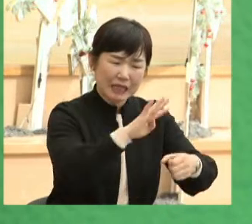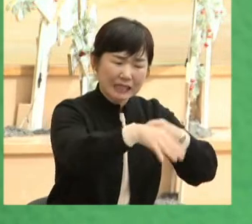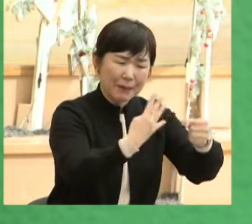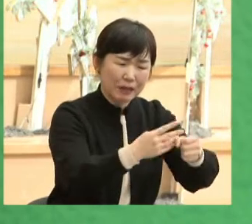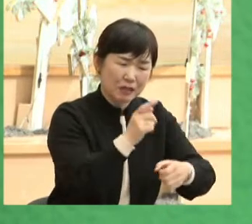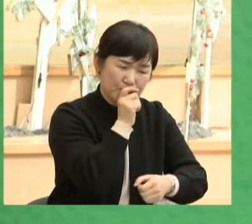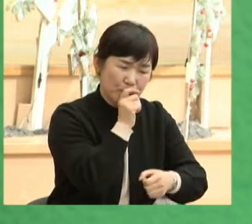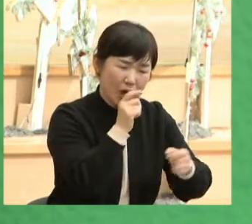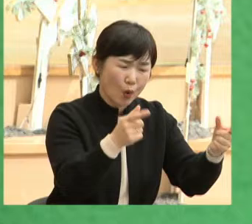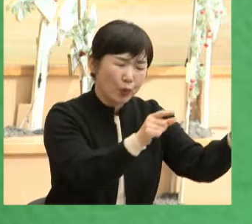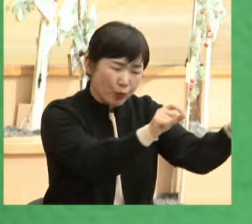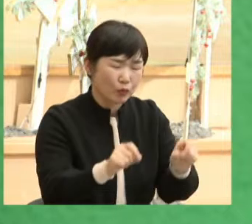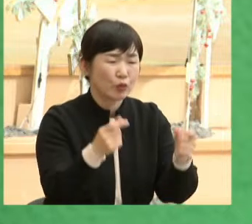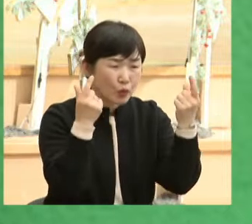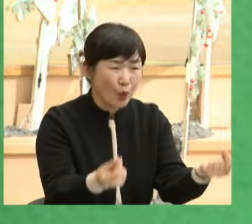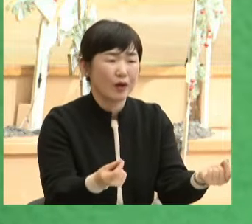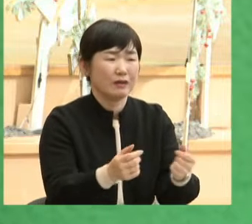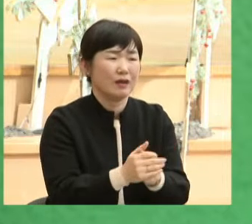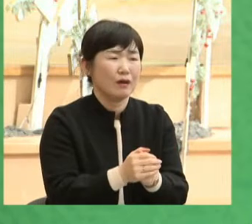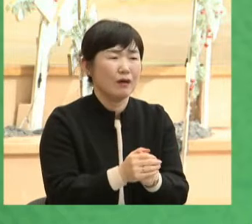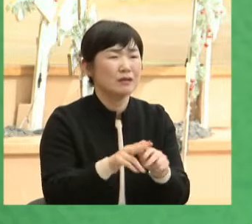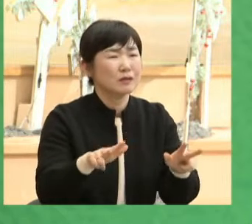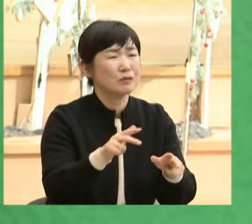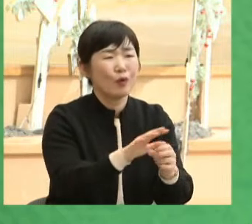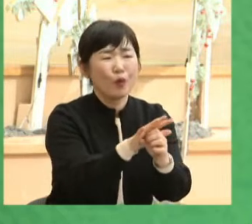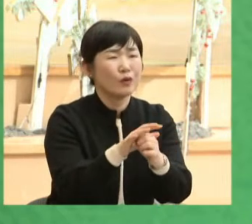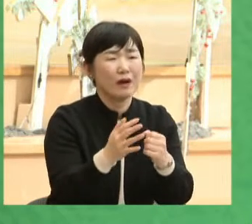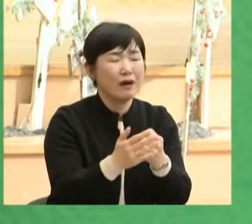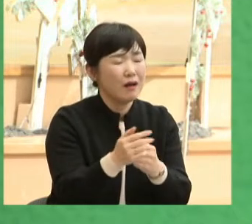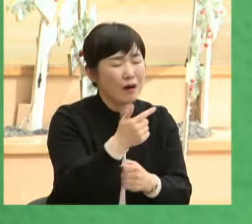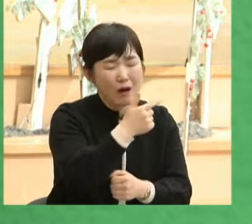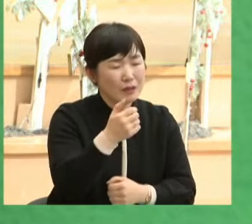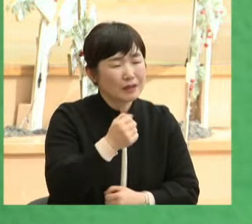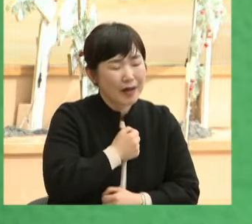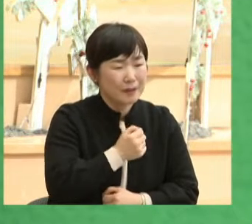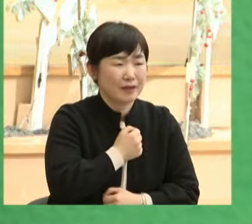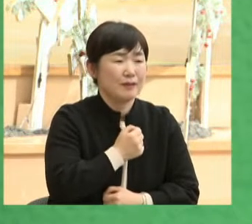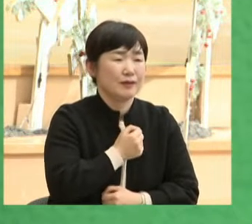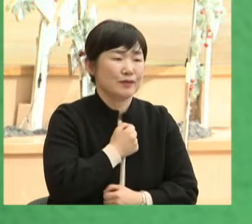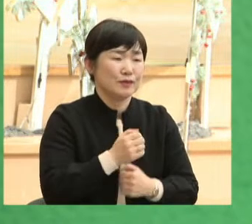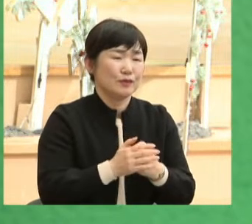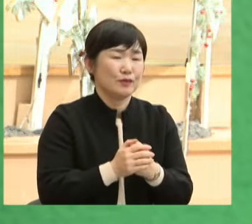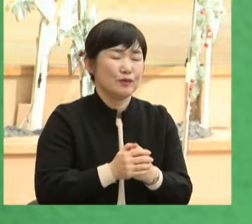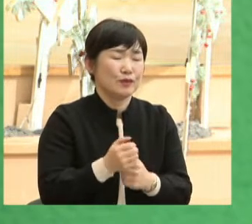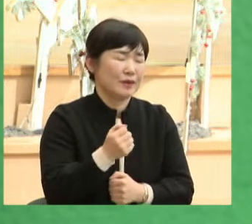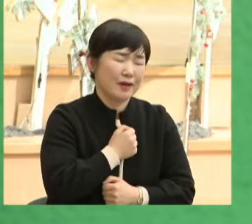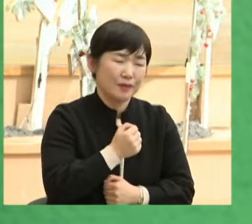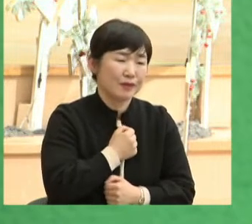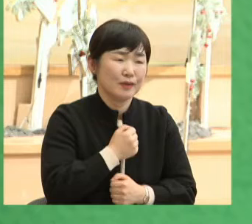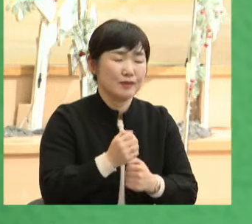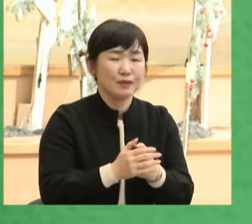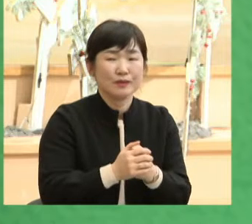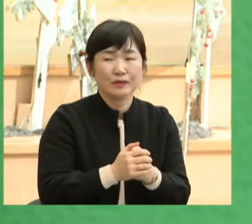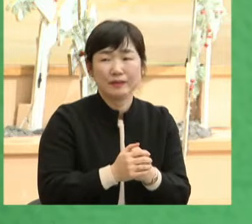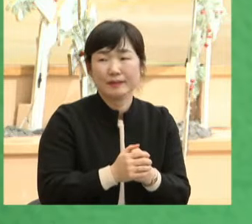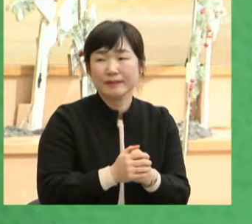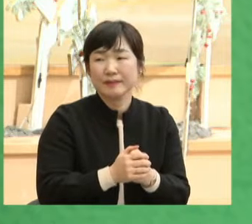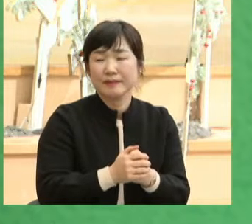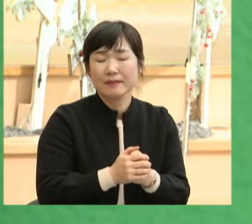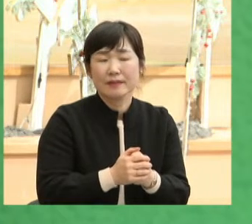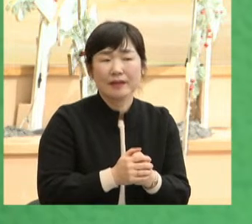또 가잖아요 얼마나 답답해 답답하게가 그냥